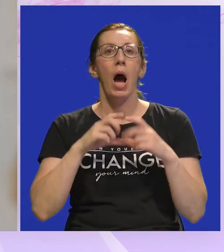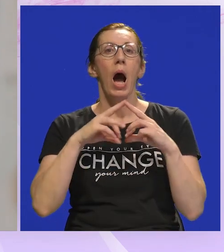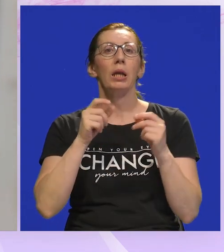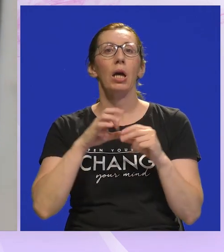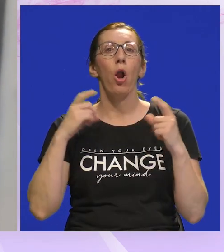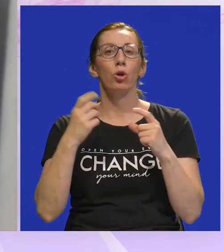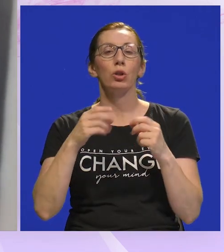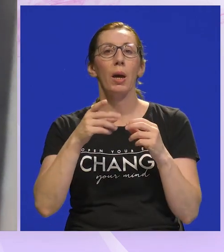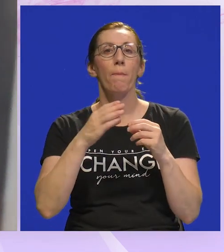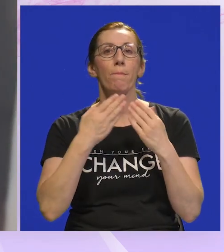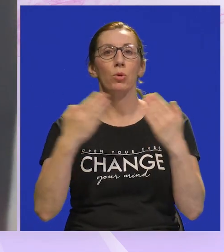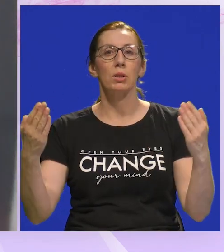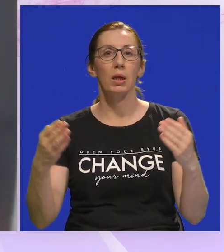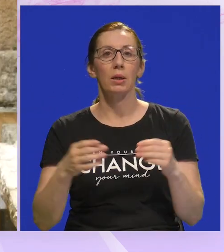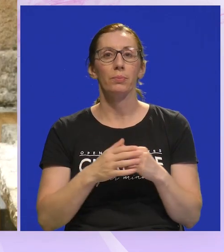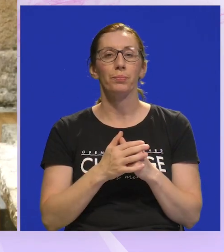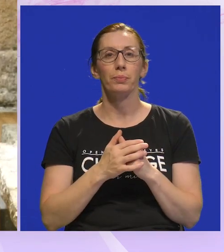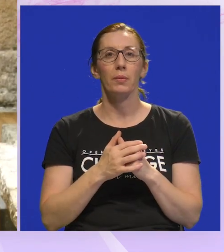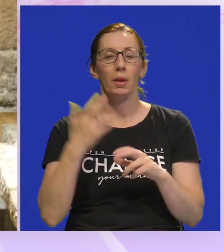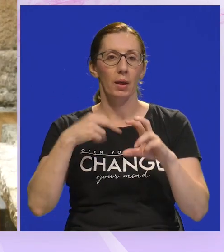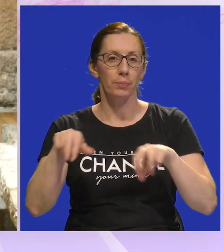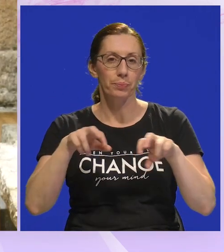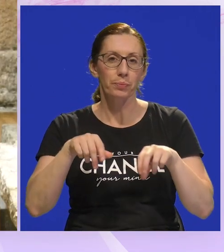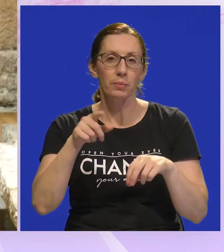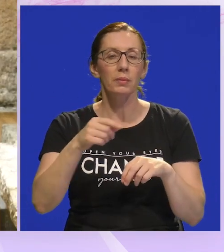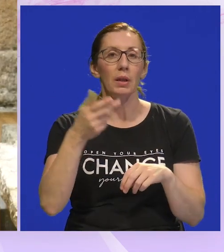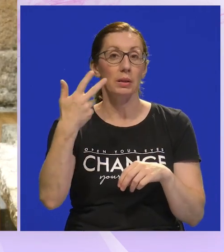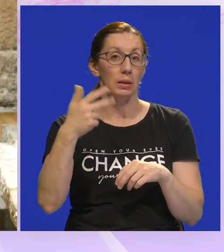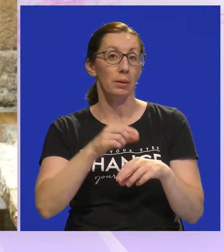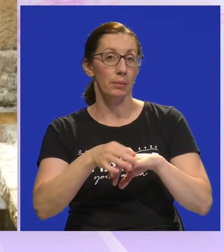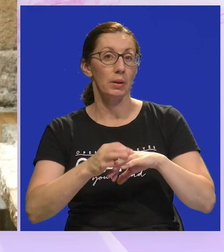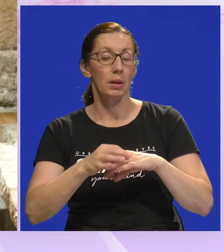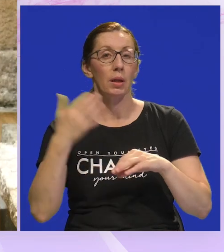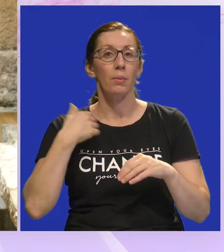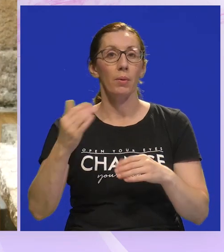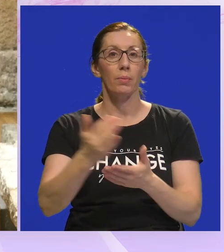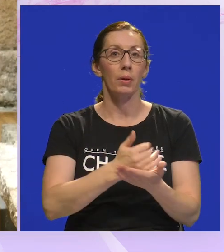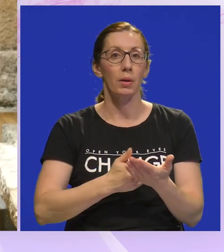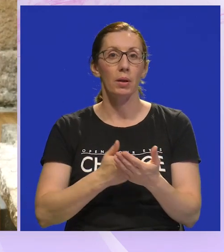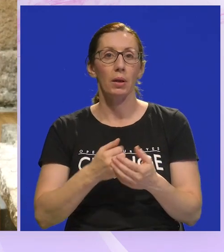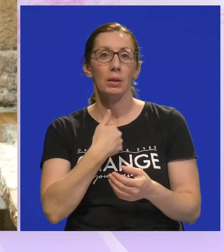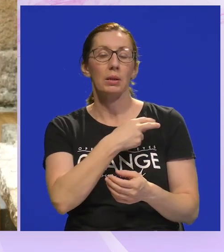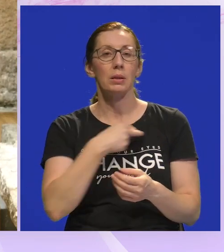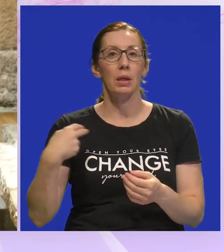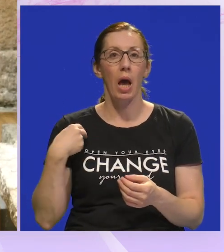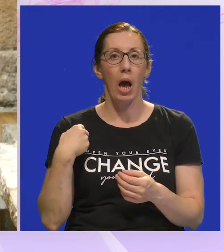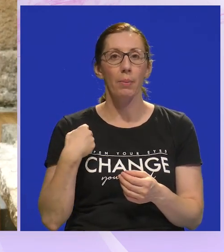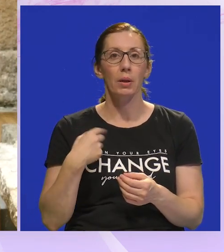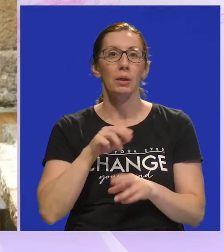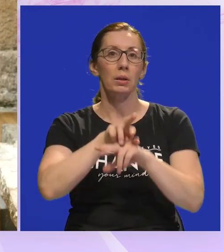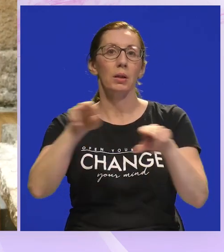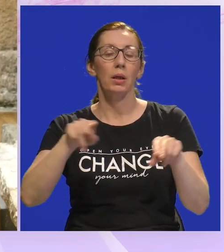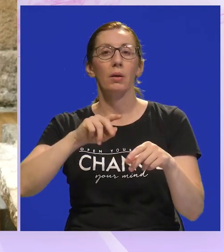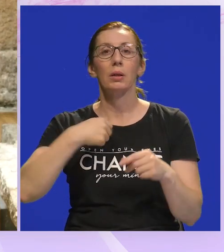muzej u Zagrebu baštini jednu relativno veliku kolekciju 30 prstenja koja je prikupljena ne samo u Zagrebu, nego i